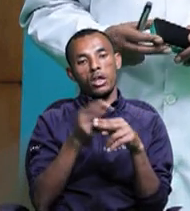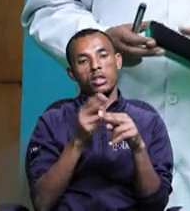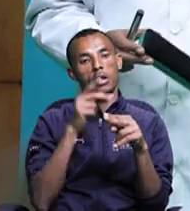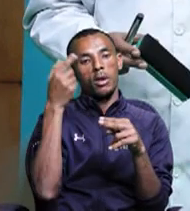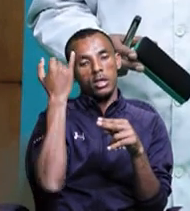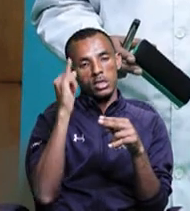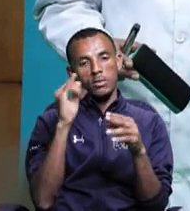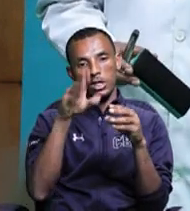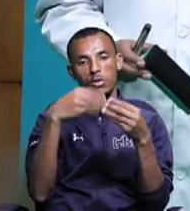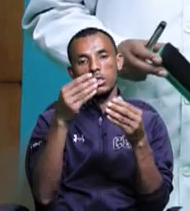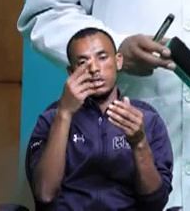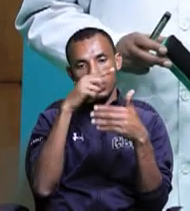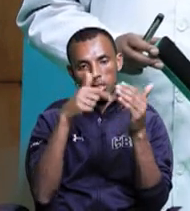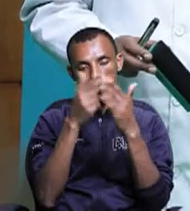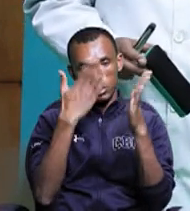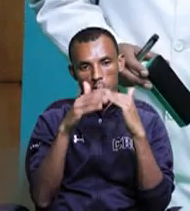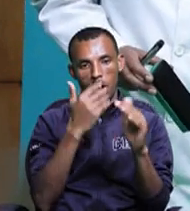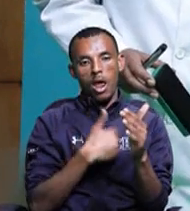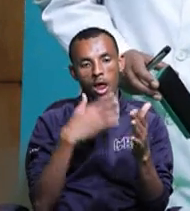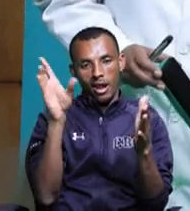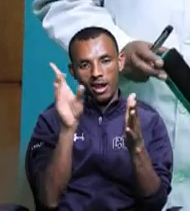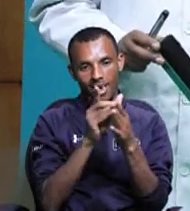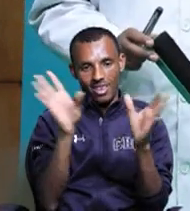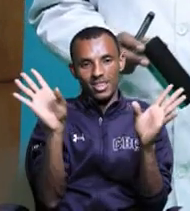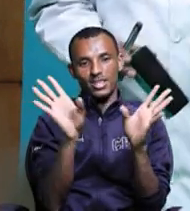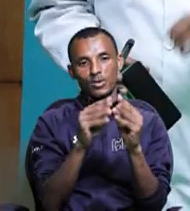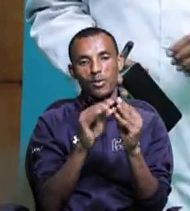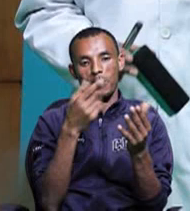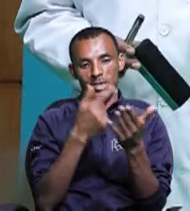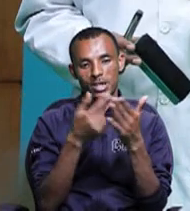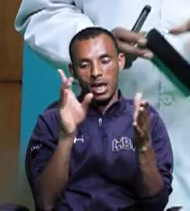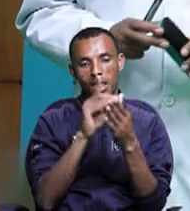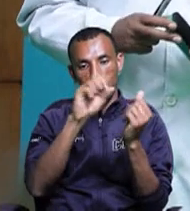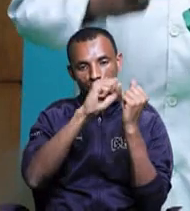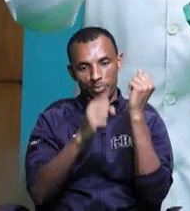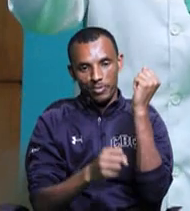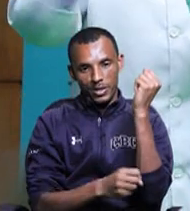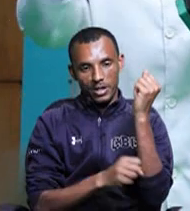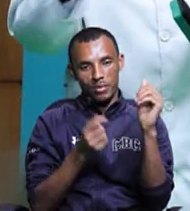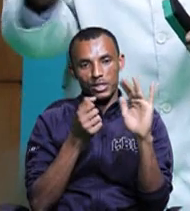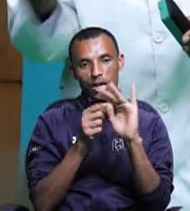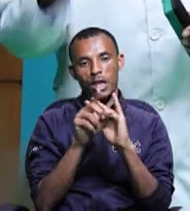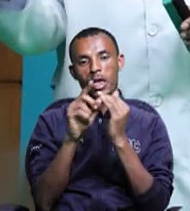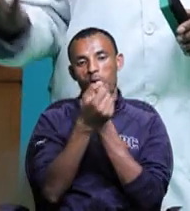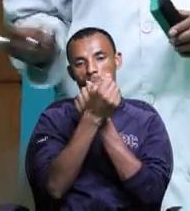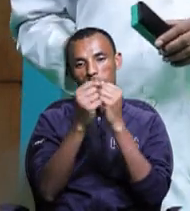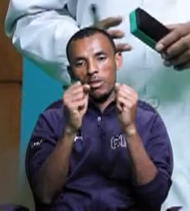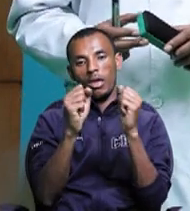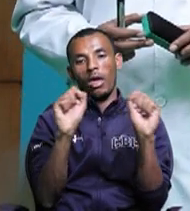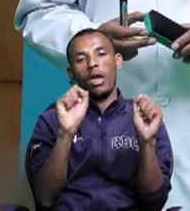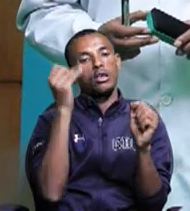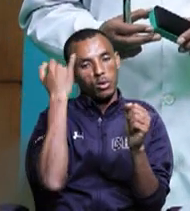ተሰጥቷል። ስለዚህ ችግሩ አለ። ዳታ ተሰብስቧል። በዛ ዳታ መሰረት ውሳኔዎች የመፍትሄ ሐሳቦች